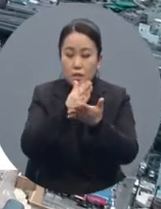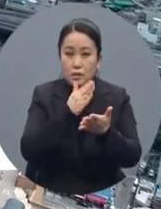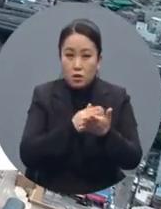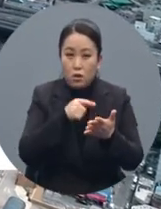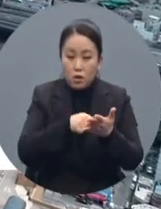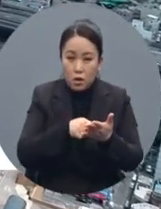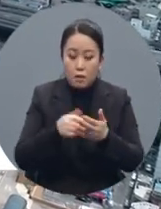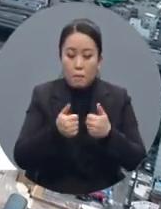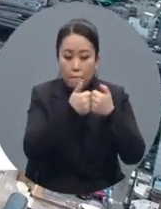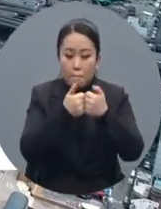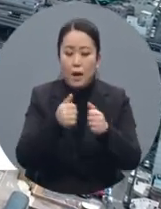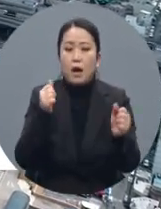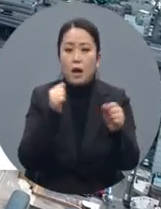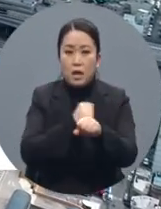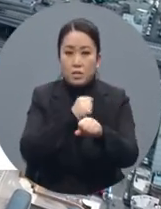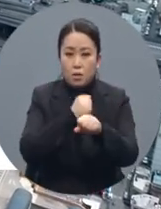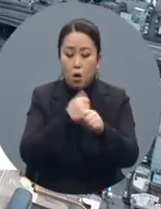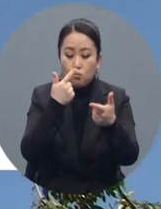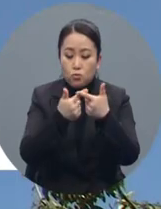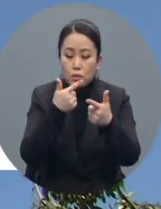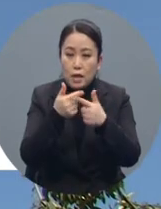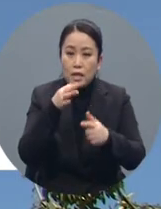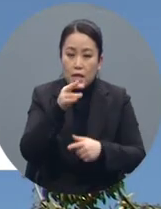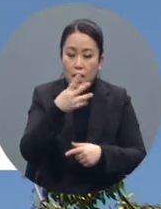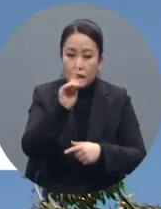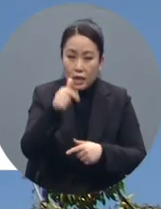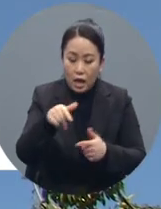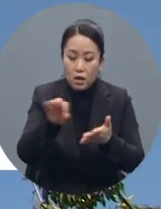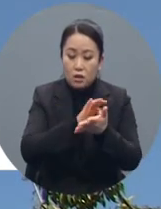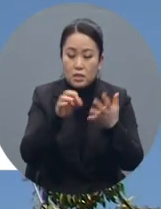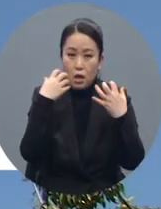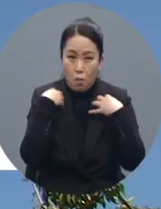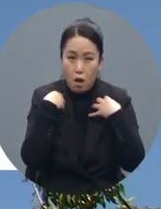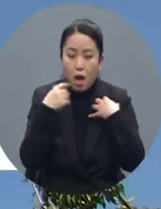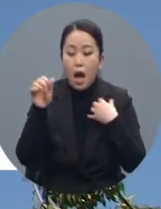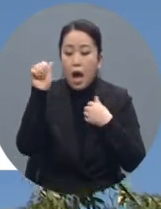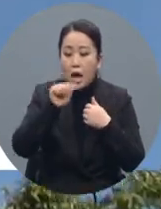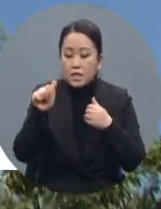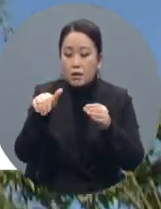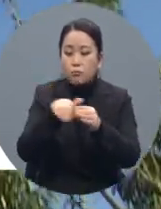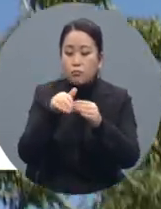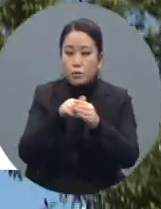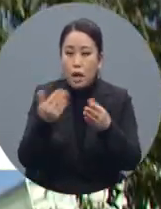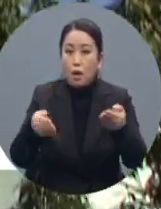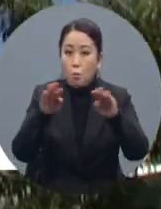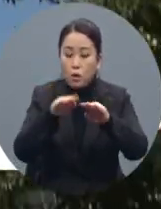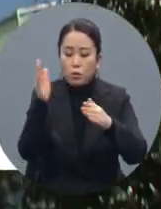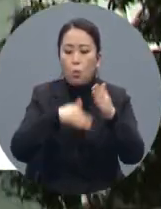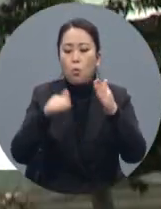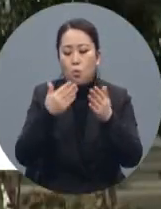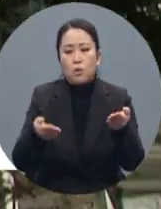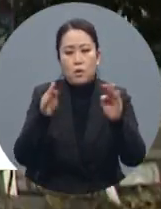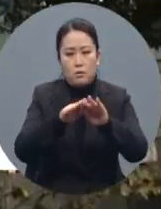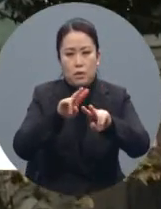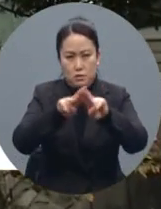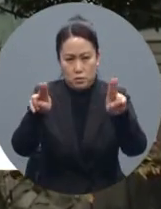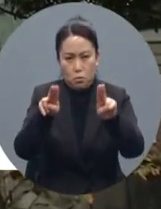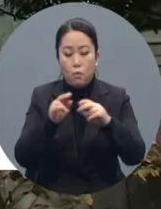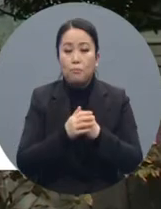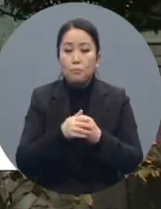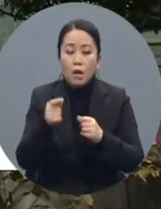부산에 본사를 둔 예 타결 제왕 과 아시아 문화 온 두 곳을 공공기관에서 지정해제 하기로 결정했습니다